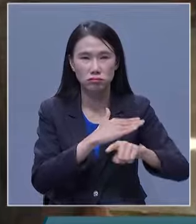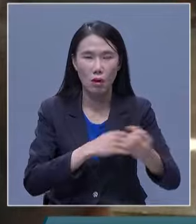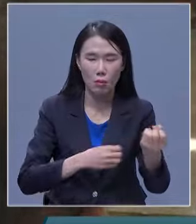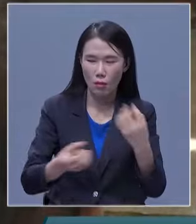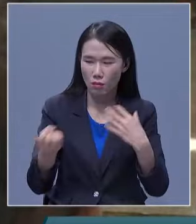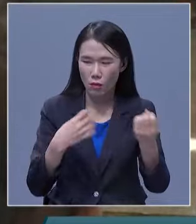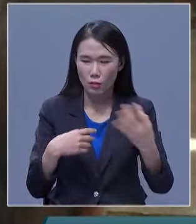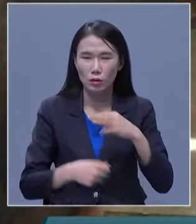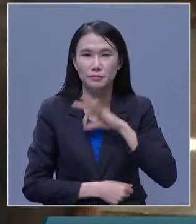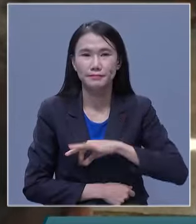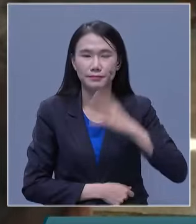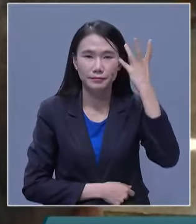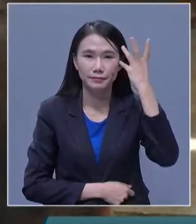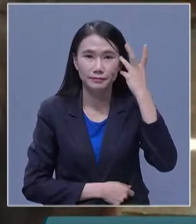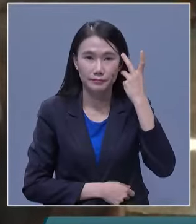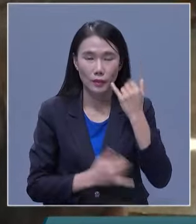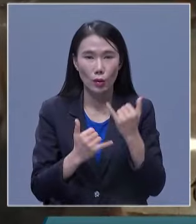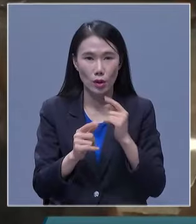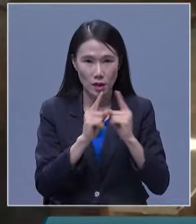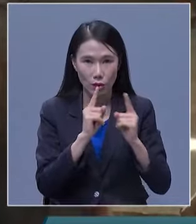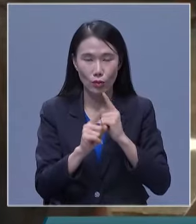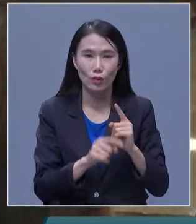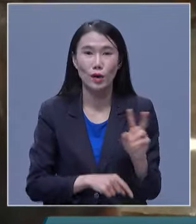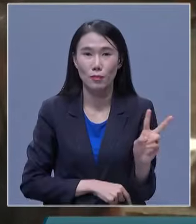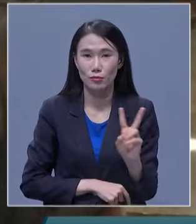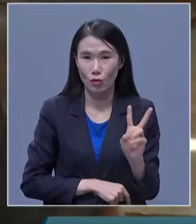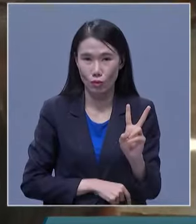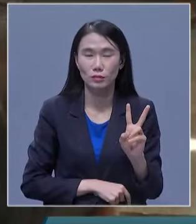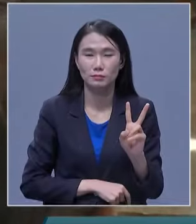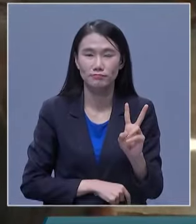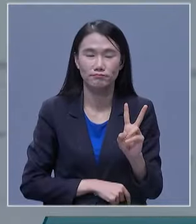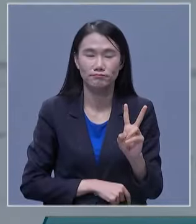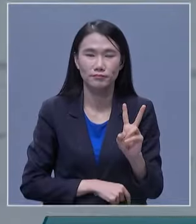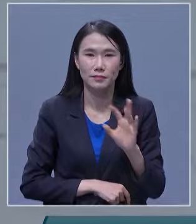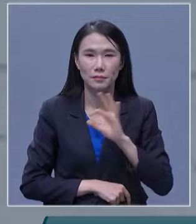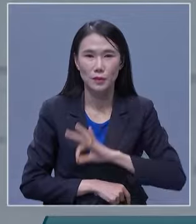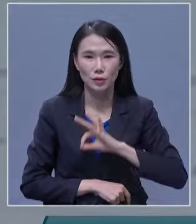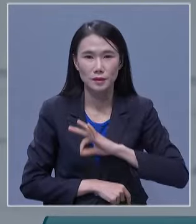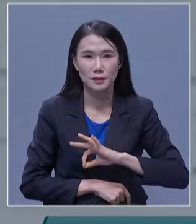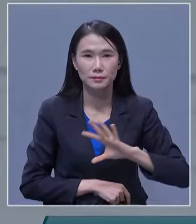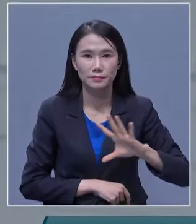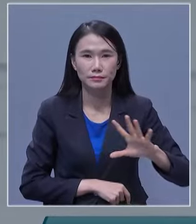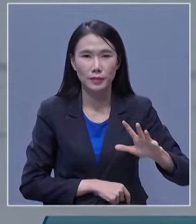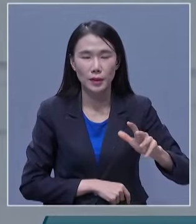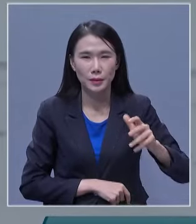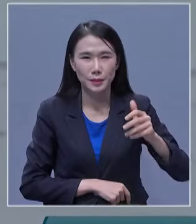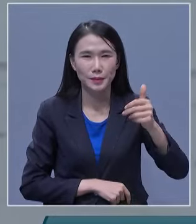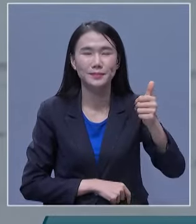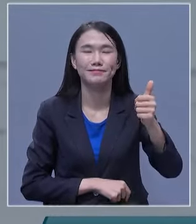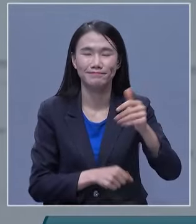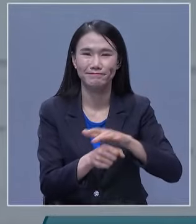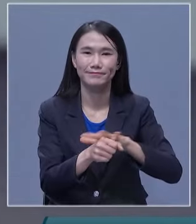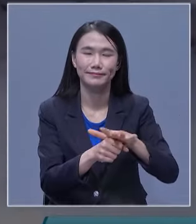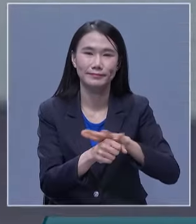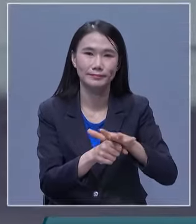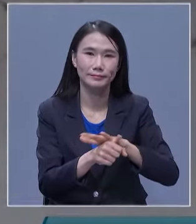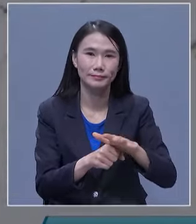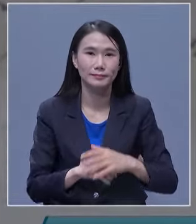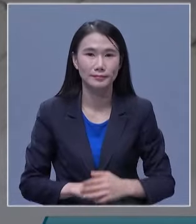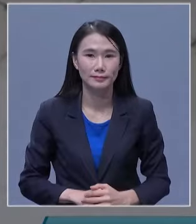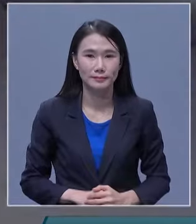างซึ่งวันนี้ท่านได้พูดคุยกับน้องๆอีกครั้งก็พบว่ามีสภาพจิตใจที่ก็ดีขึ้นมาบ้างนะคะแล้วก็